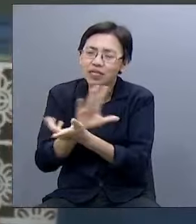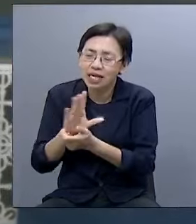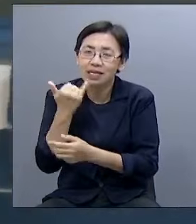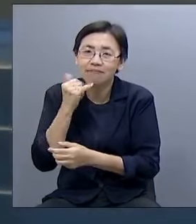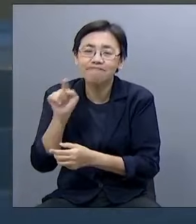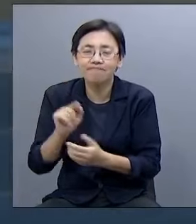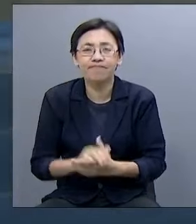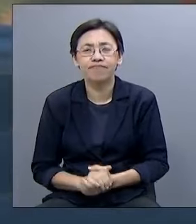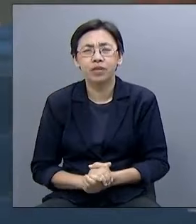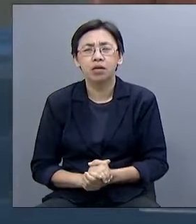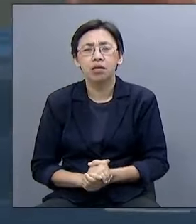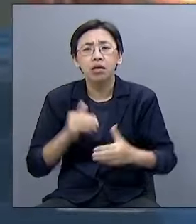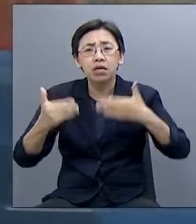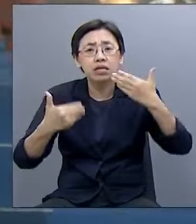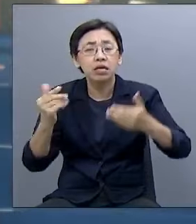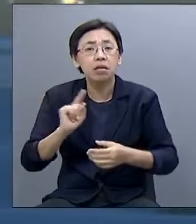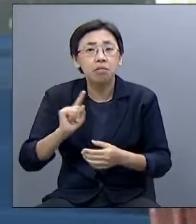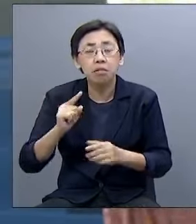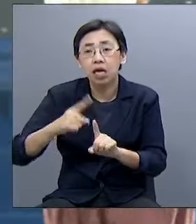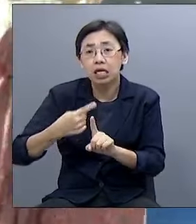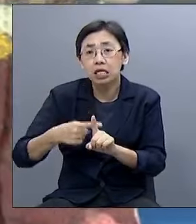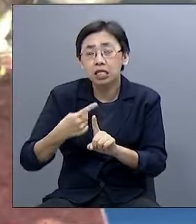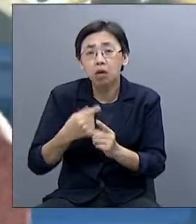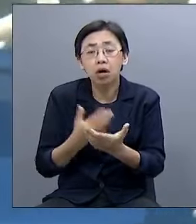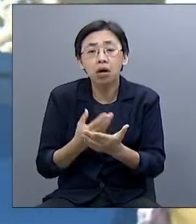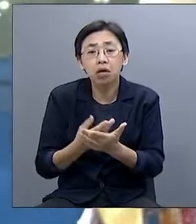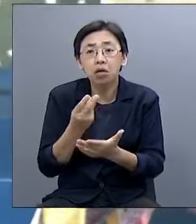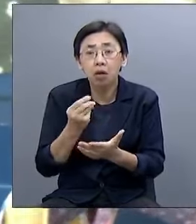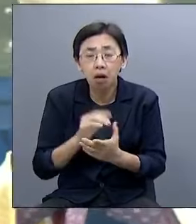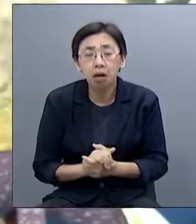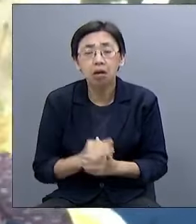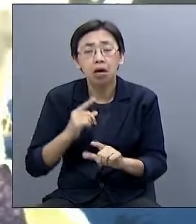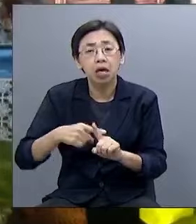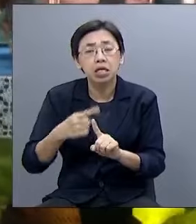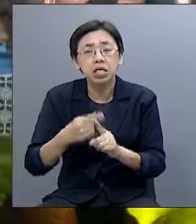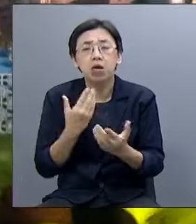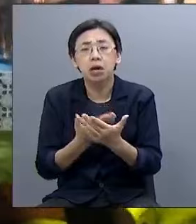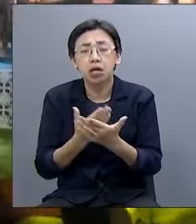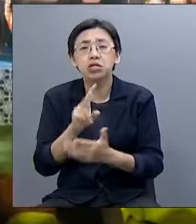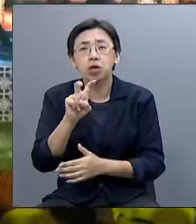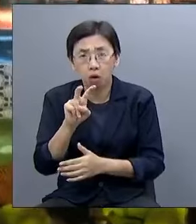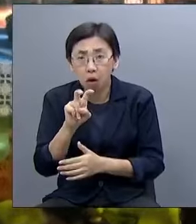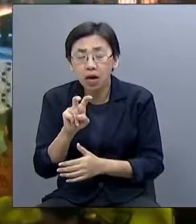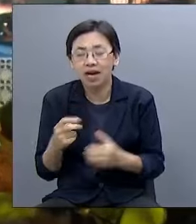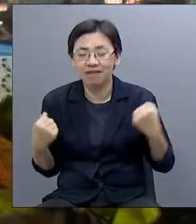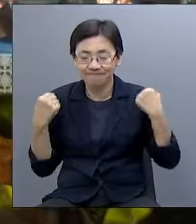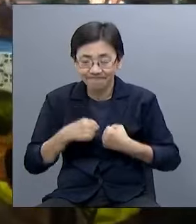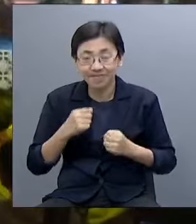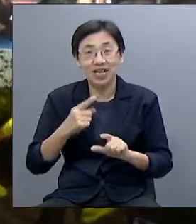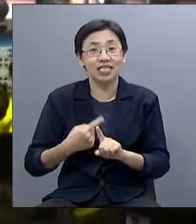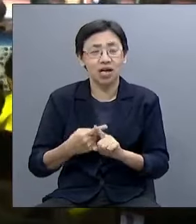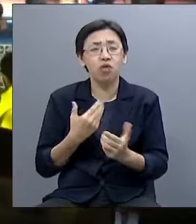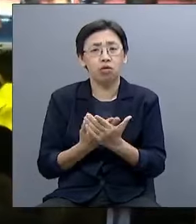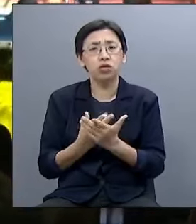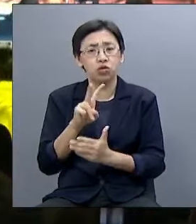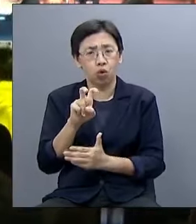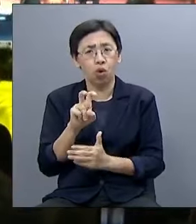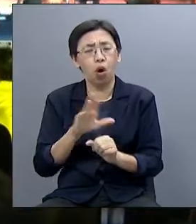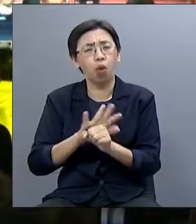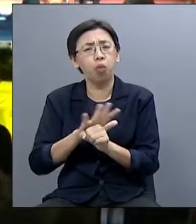ริงๆแล้วเนี่ยในงานเขามีให้เช่าเนี่ยราคาเท่าไหร่เริ่มต้น200บาทค่ะ ราคาเข้าถึงได้ง่าย ใช่ไ